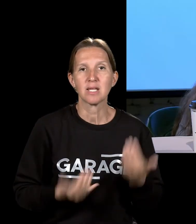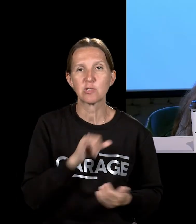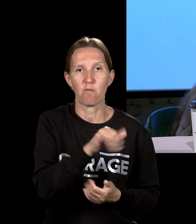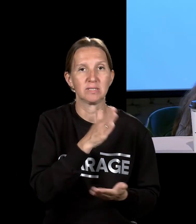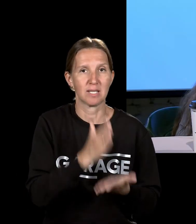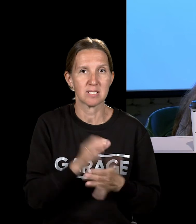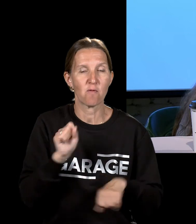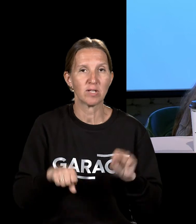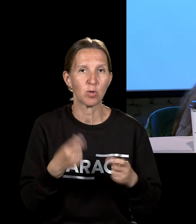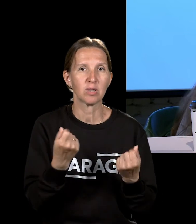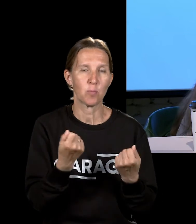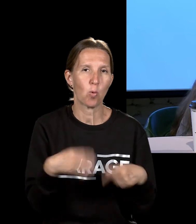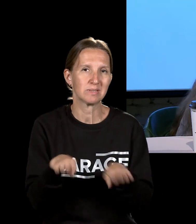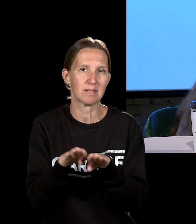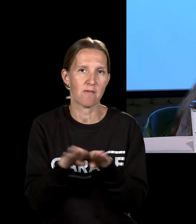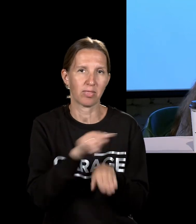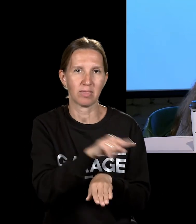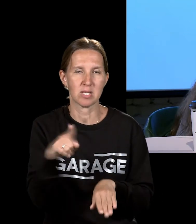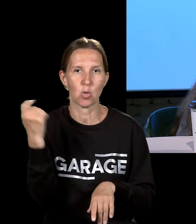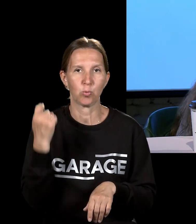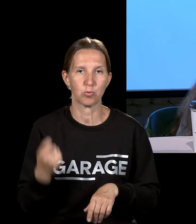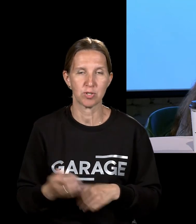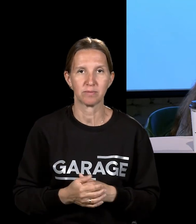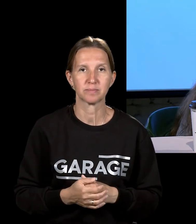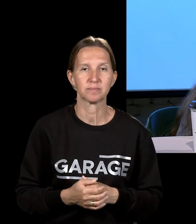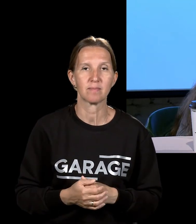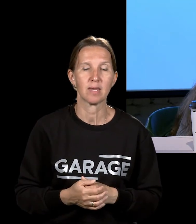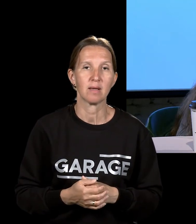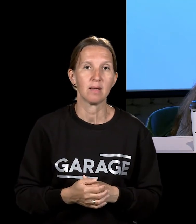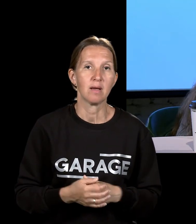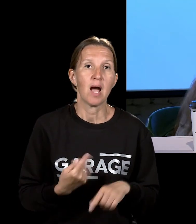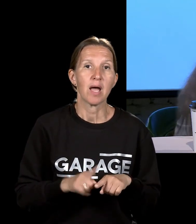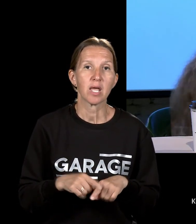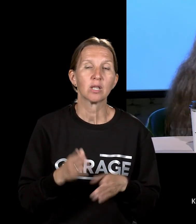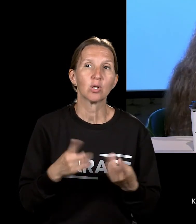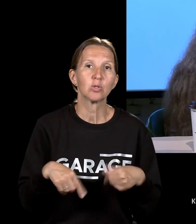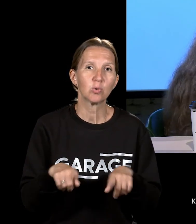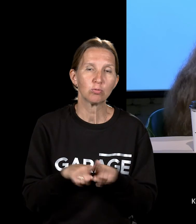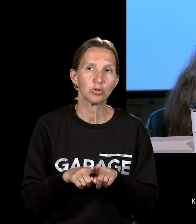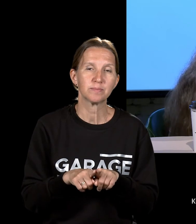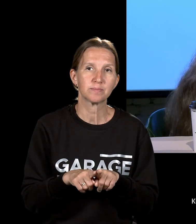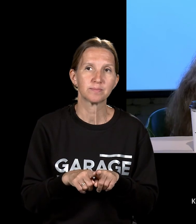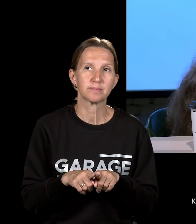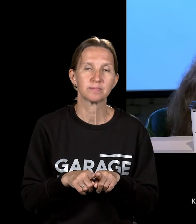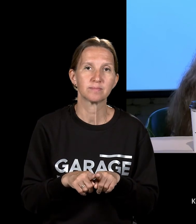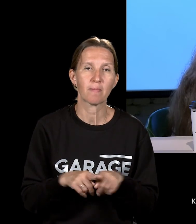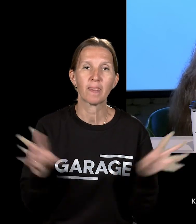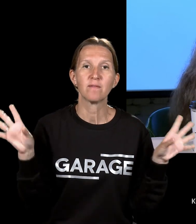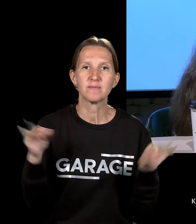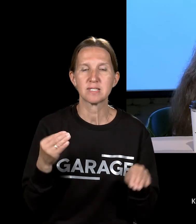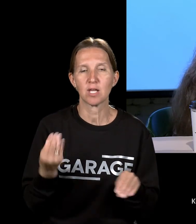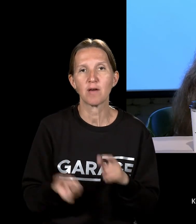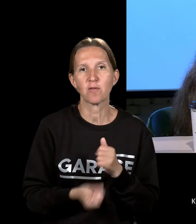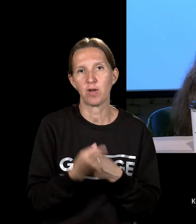попросить вас, если у вас есть возможность, немного сравнить этих художников. Ну, смотрите. Я думаю, что это опять-таки